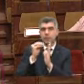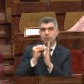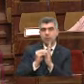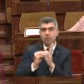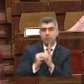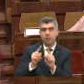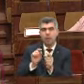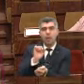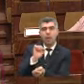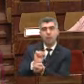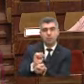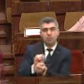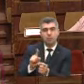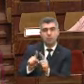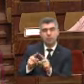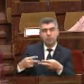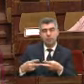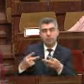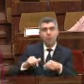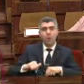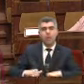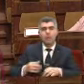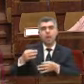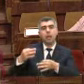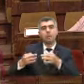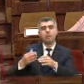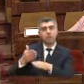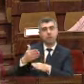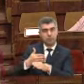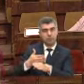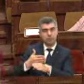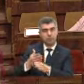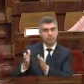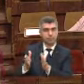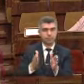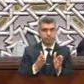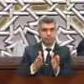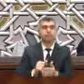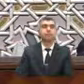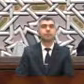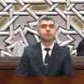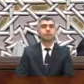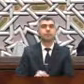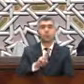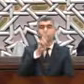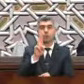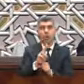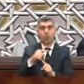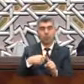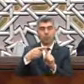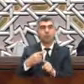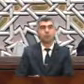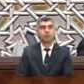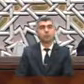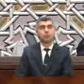الاعتقال الاحتياطي التي أطلقها وزير العدل السابق. شكرا سيدة النائبة المحترمة. هل من تعقيب إضافي؟